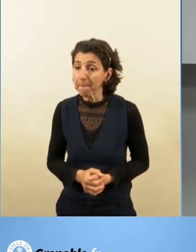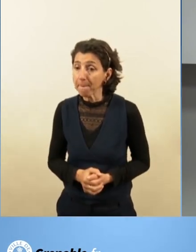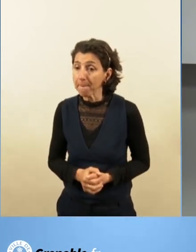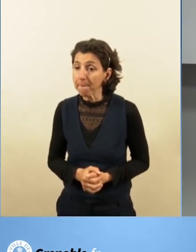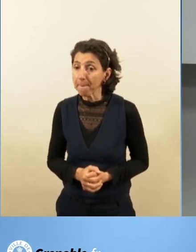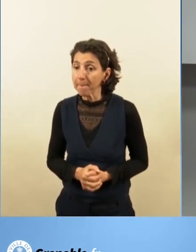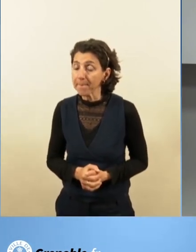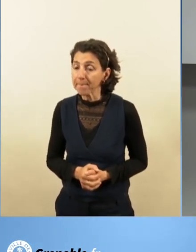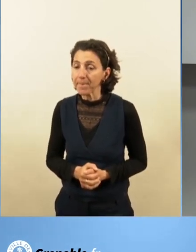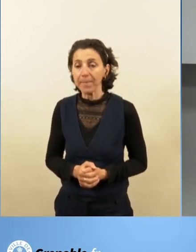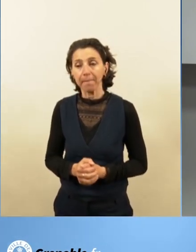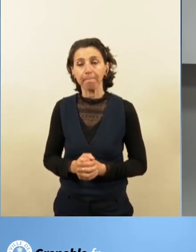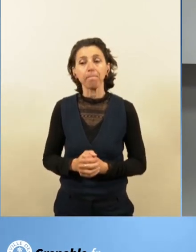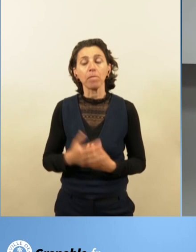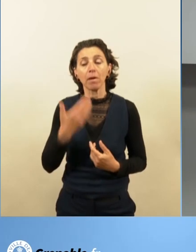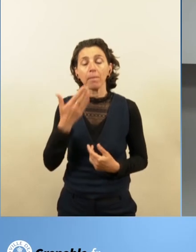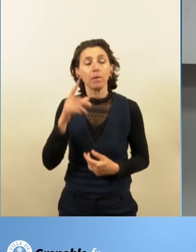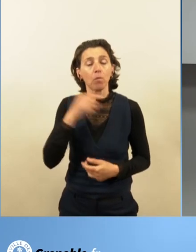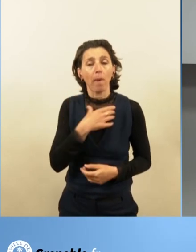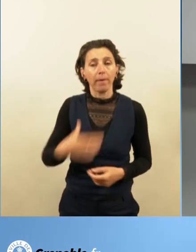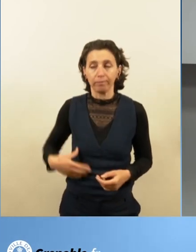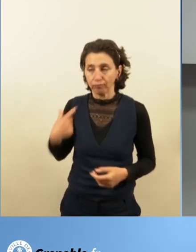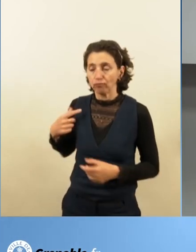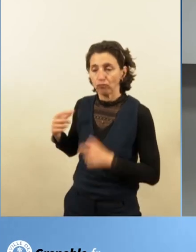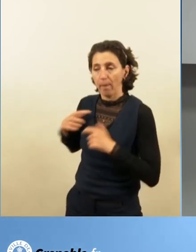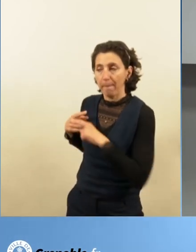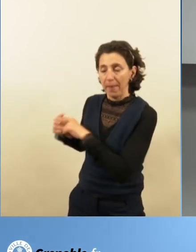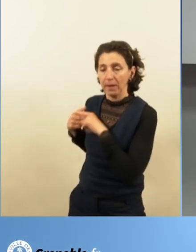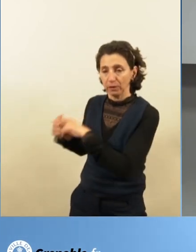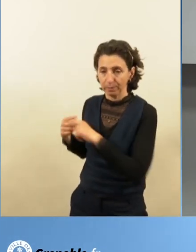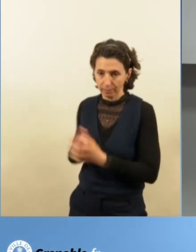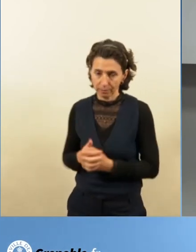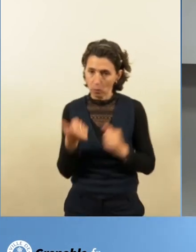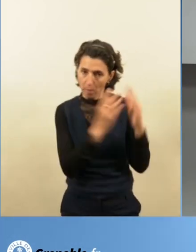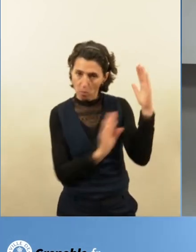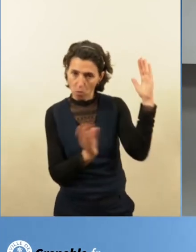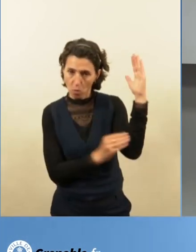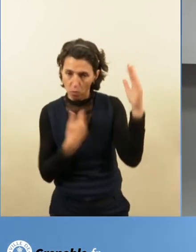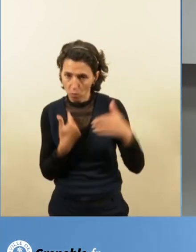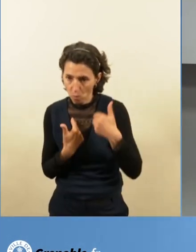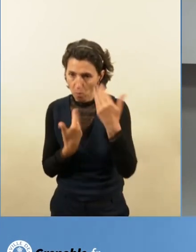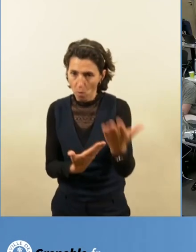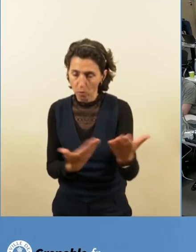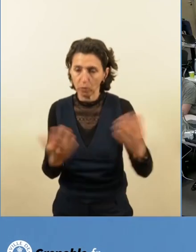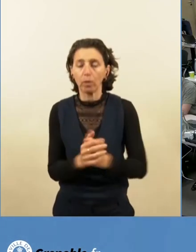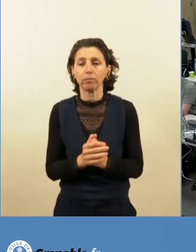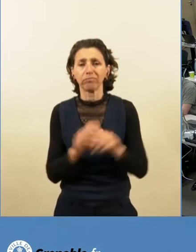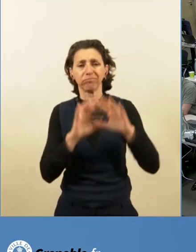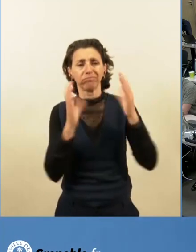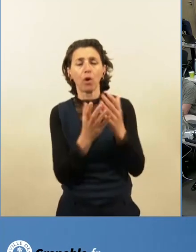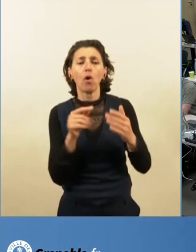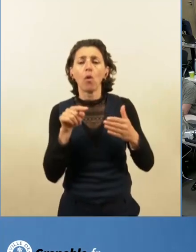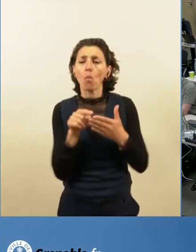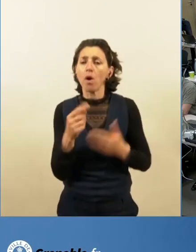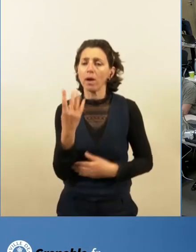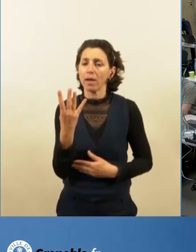on se les partager avec mes collègues merci Monsieur le Maire donc le premier armondement qu'on propose c'est de supprimer l'ensemble du point 4 à